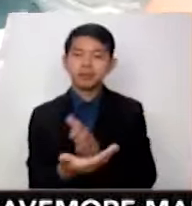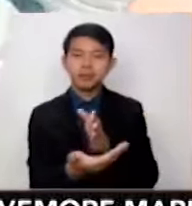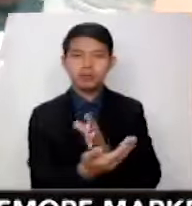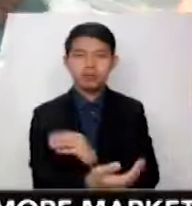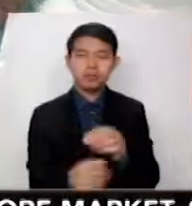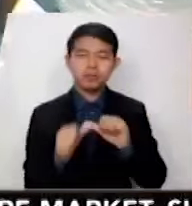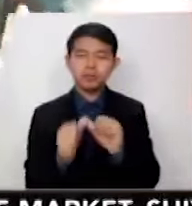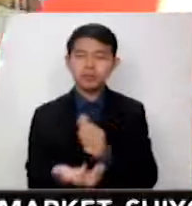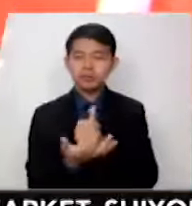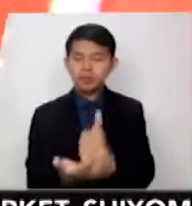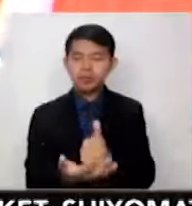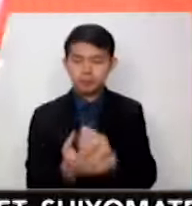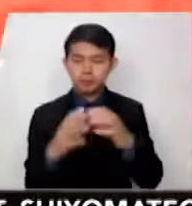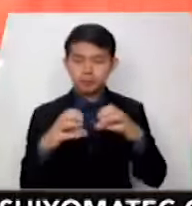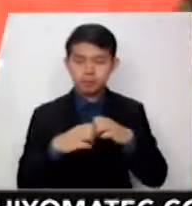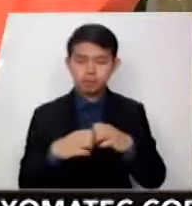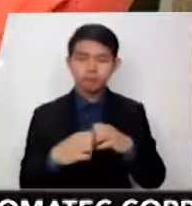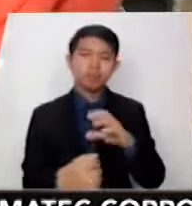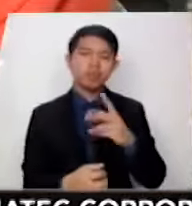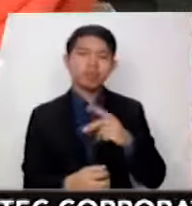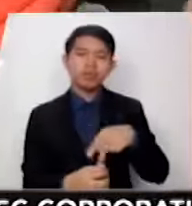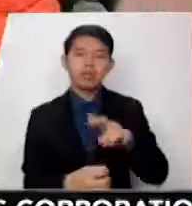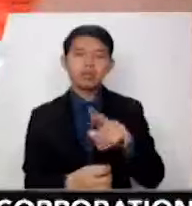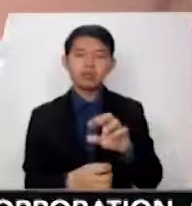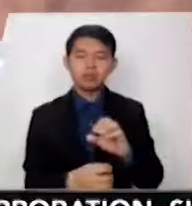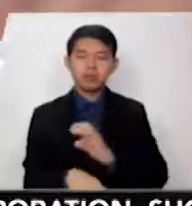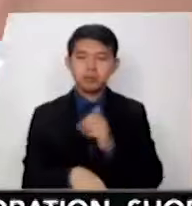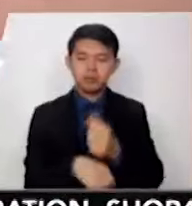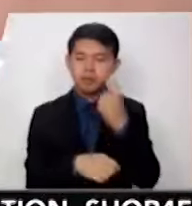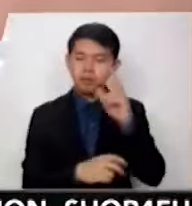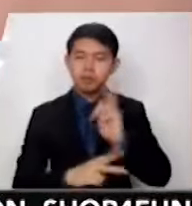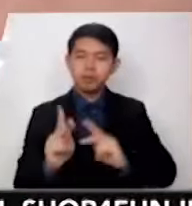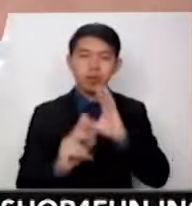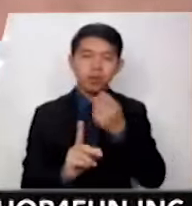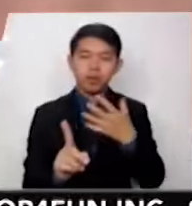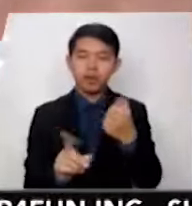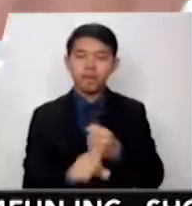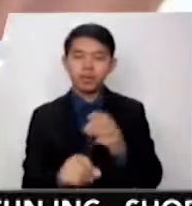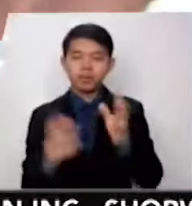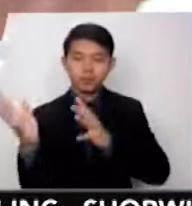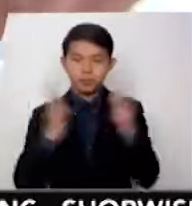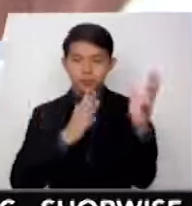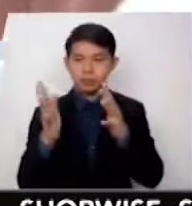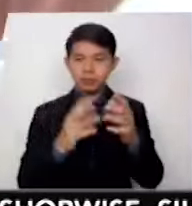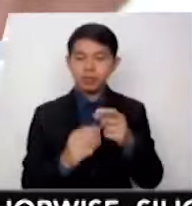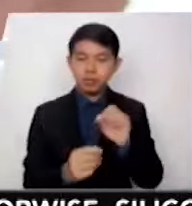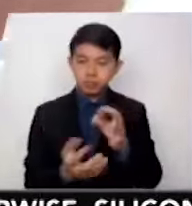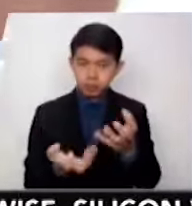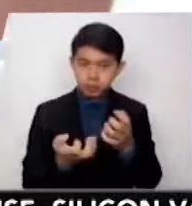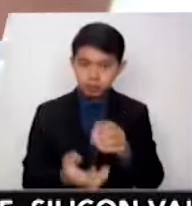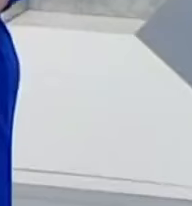Kapuso Foundation sa mga nasalanta. Para sa inyong donasyon, bisitahin ang kanilang website.